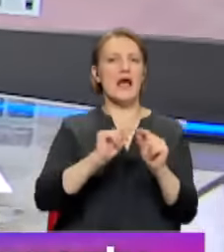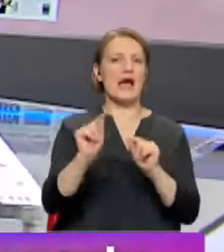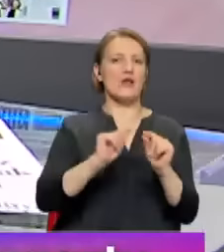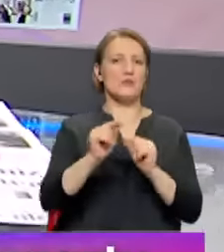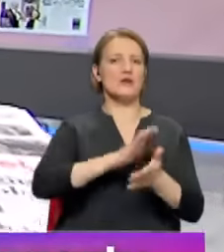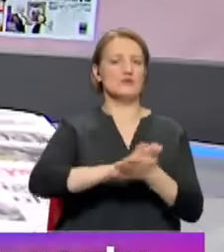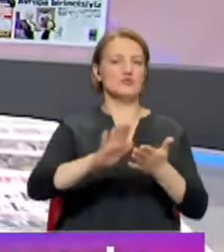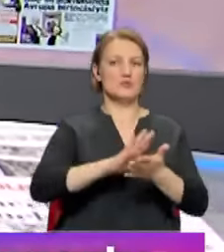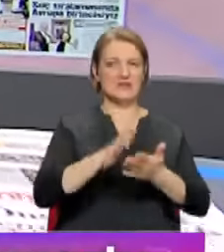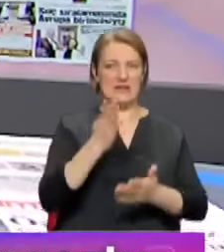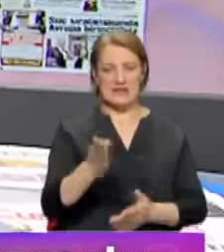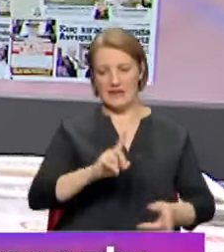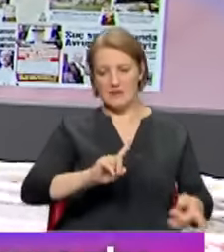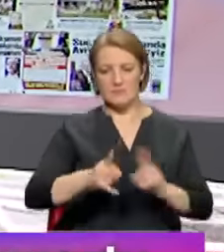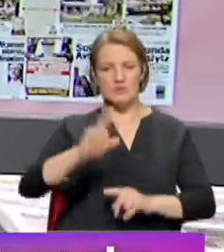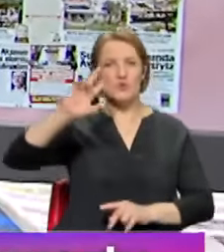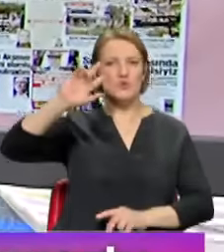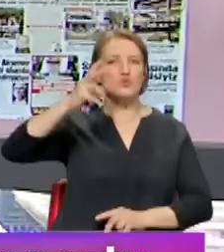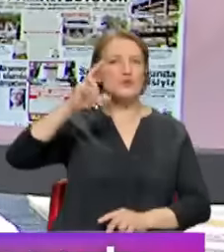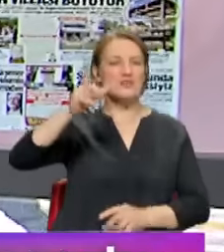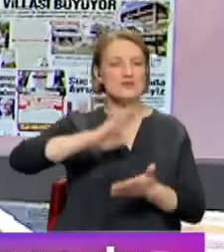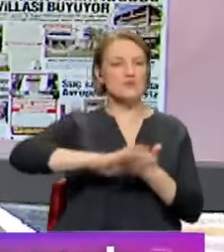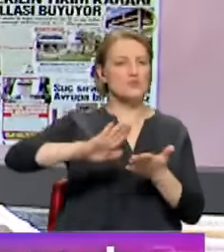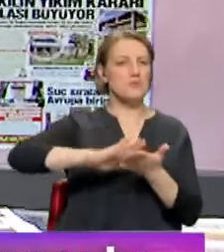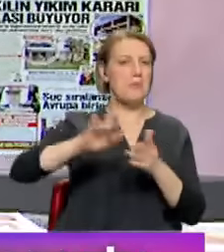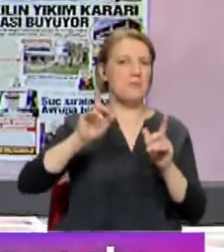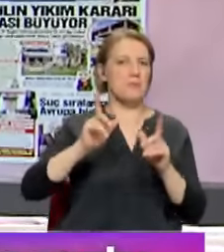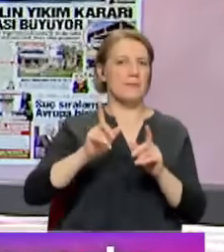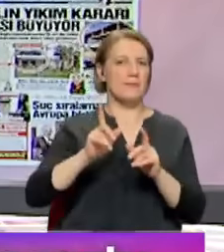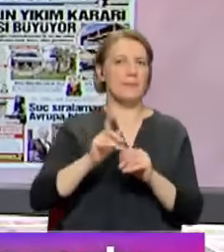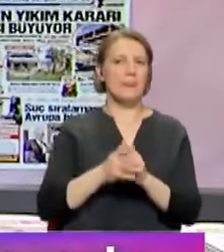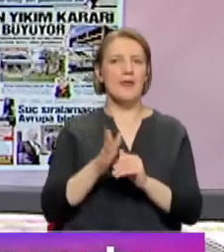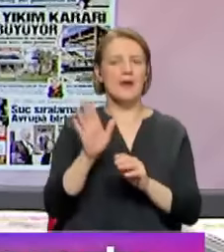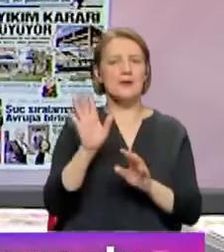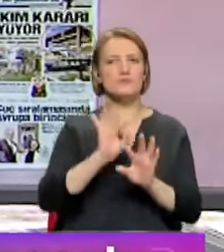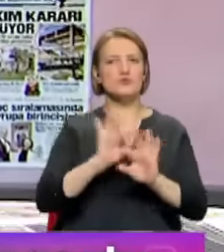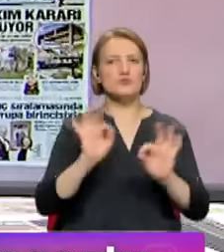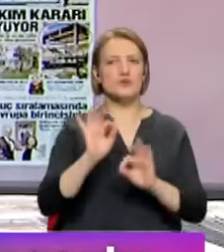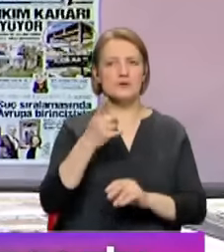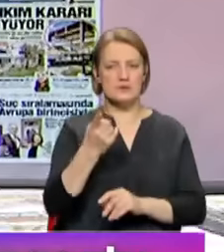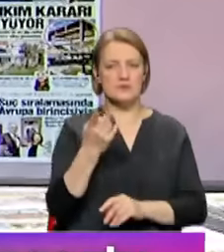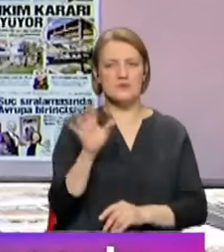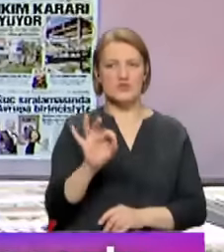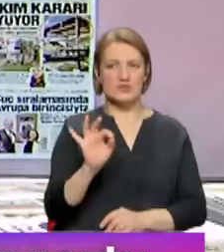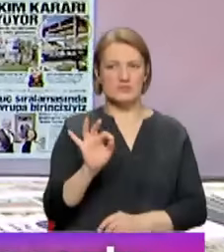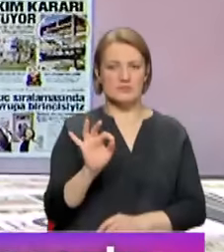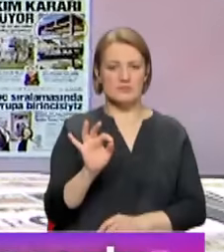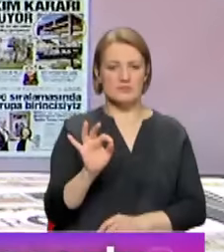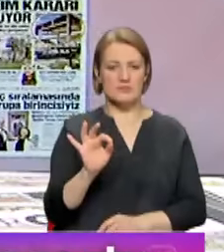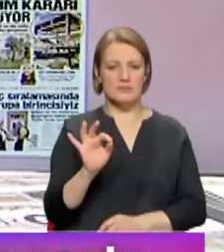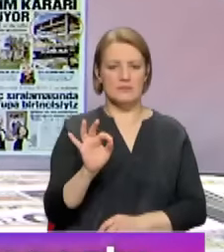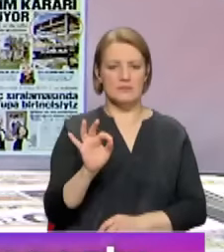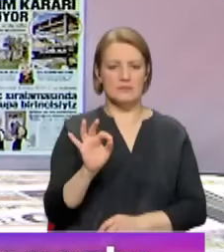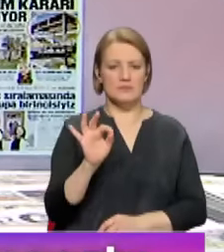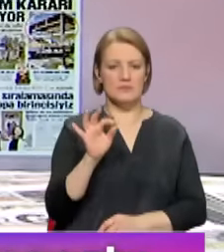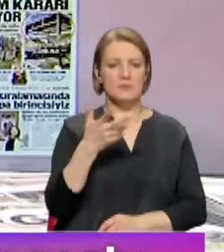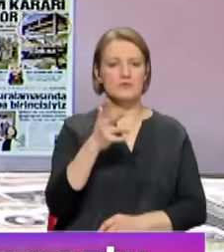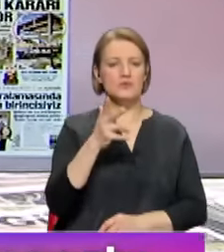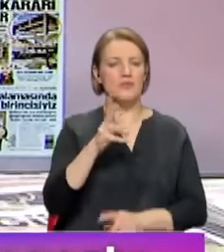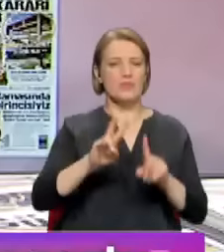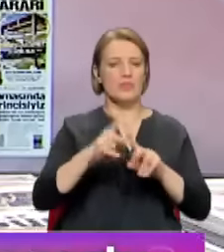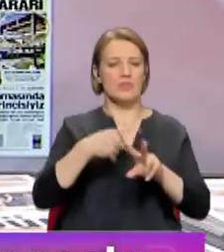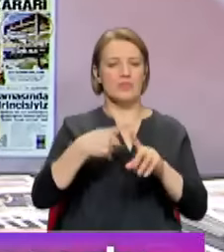Ekonomiyi düzelteceklerine güneşi balçıkla sıvamaya çalışıyor ekonomi yönetimi diyen izleyicilerimiz var. Sonra şimdi 3000 lira net